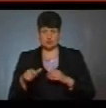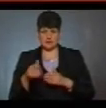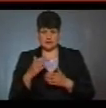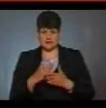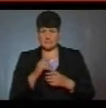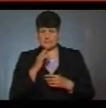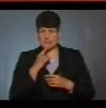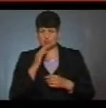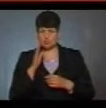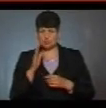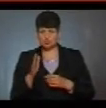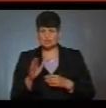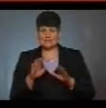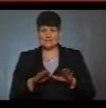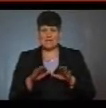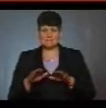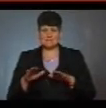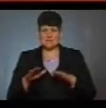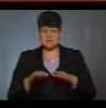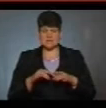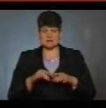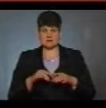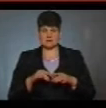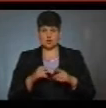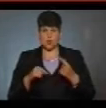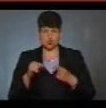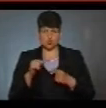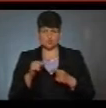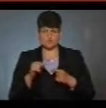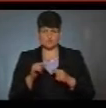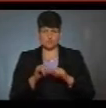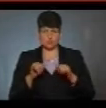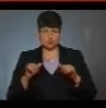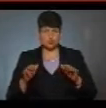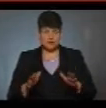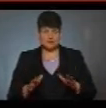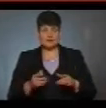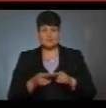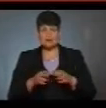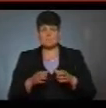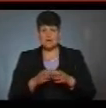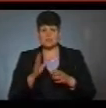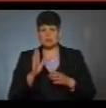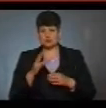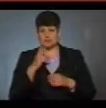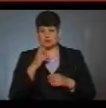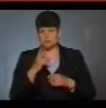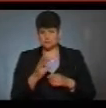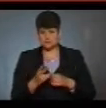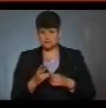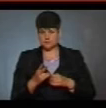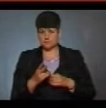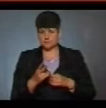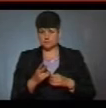складно буде, скажімо так, на місцях розкрутити, скажімо так. Ось тому я думаю, що ця партія буде демонструвати,